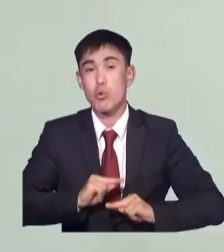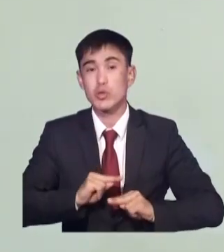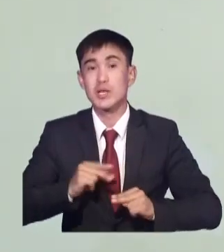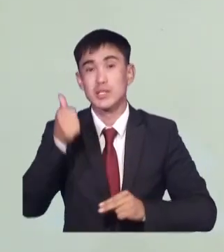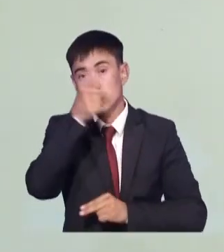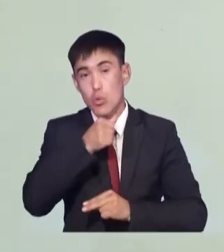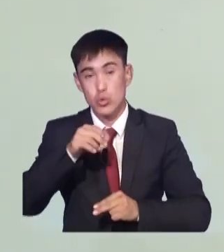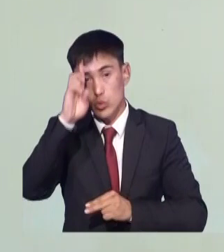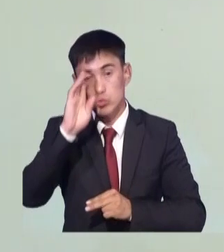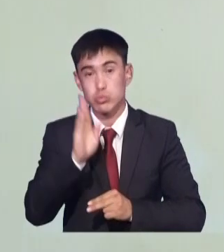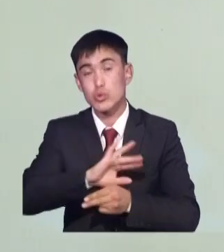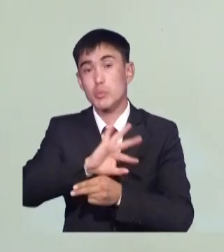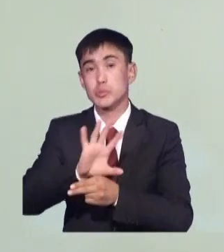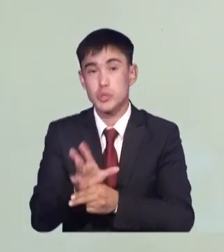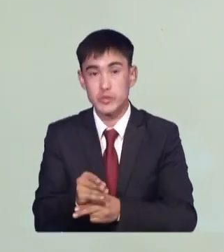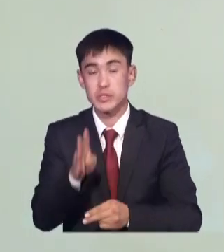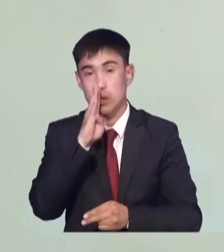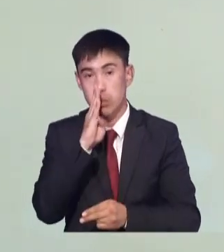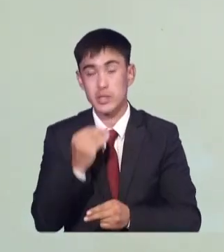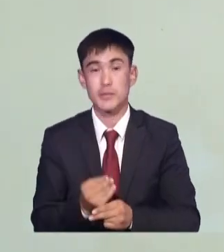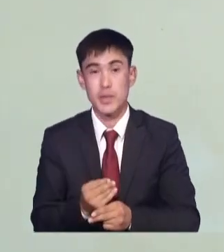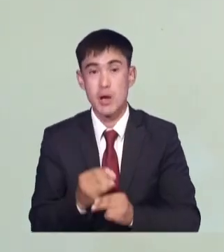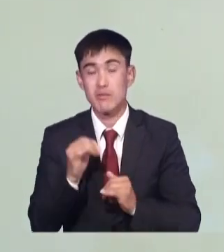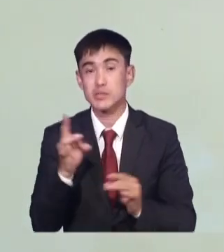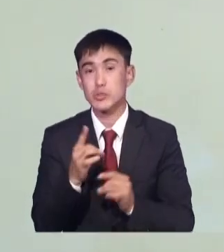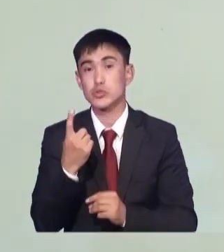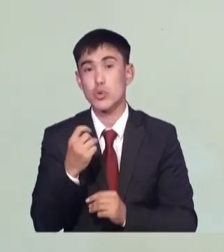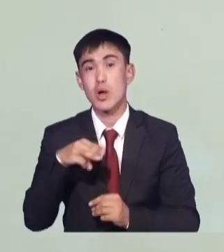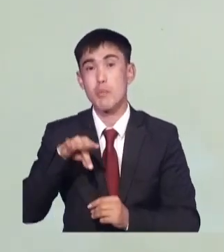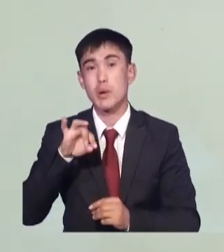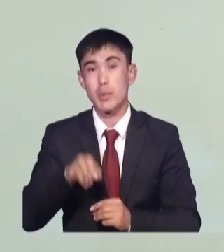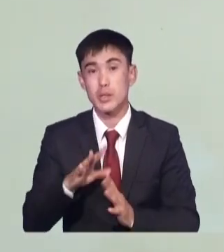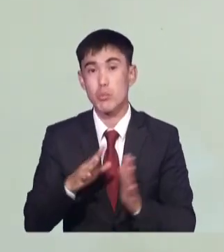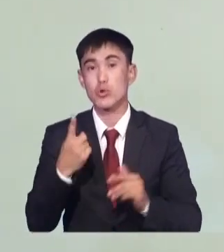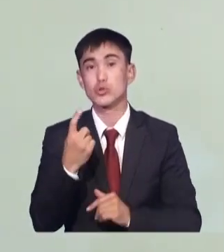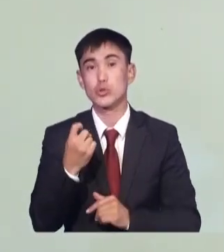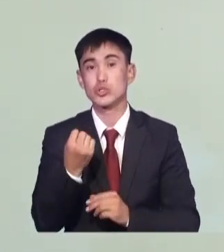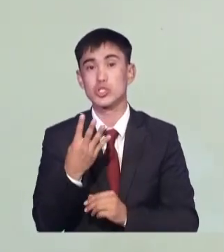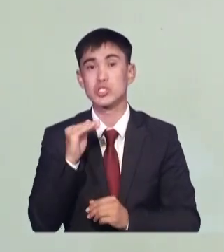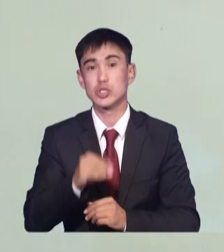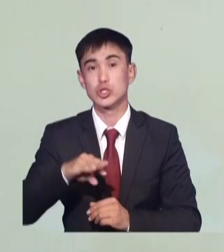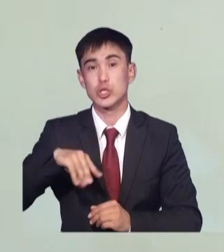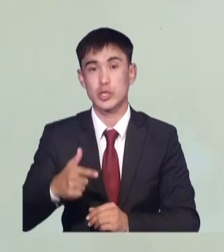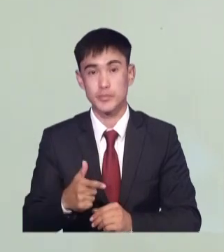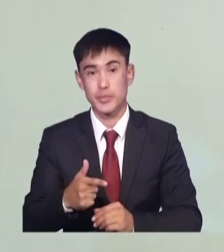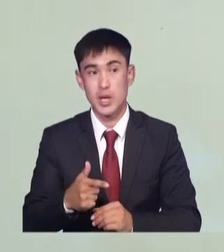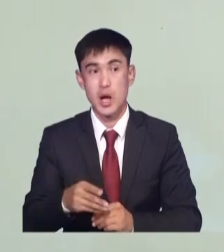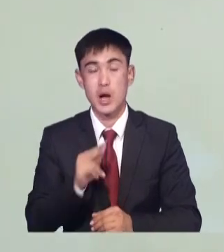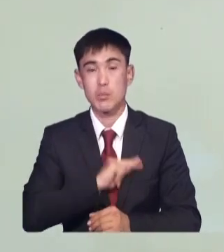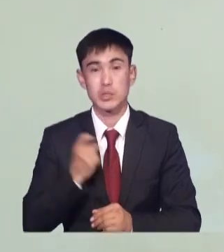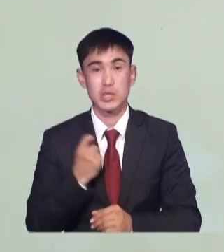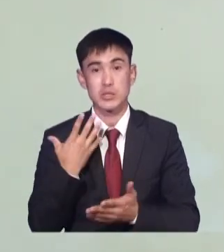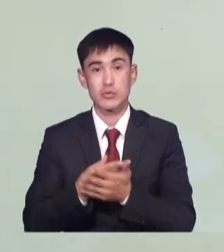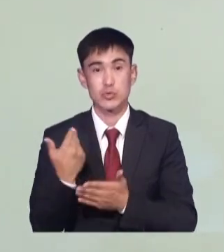целый год государство будет их обеспечивать заработной платой в размере 100 МРП. Это более 114 тысяч тенге. А работодатель, в